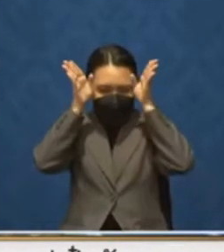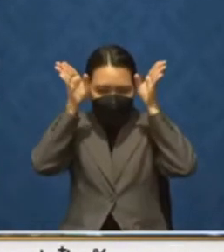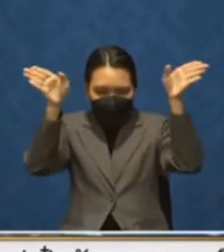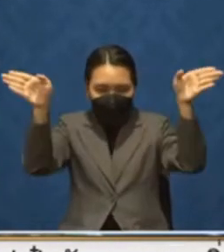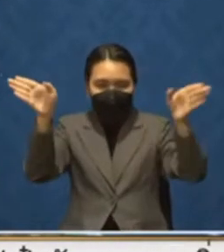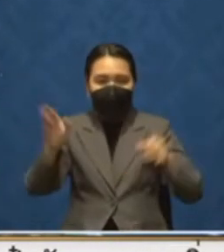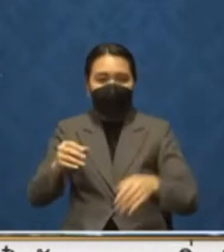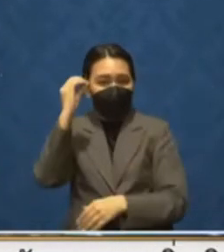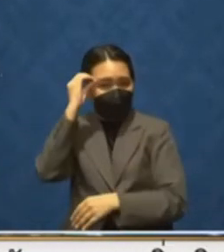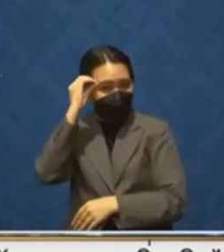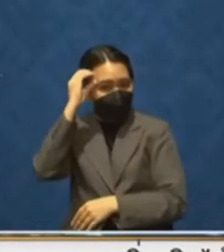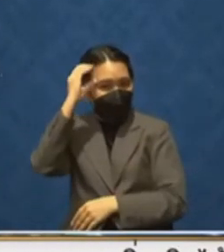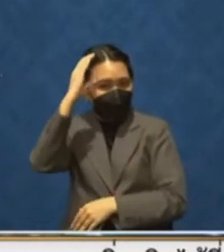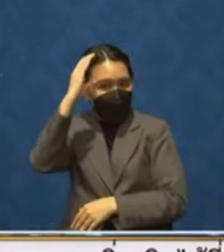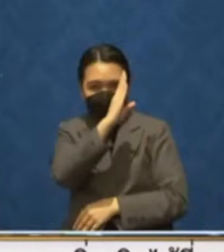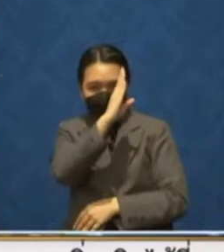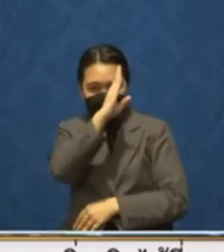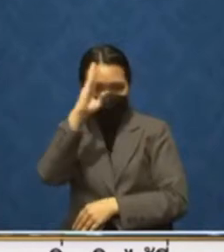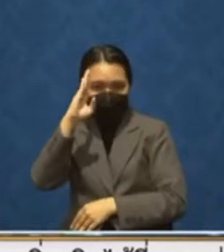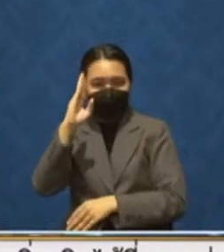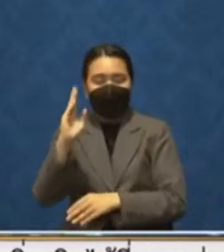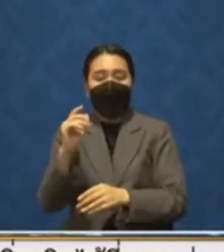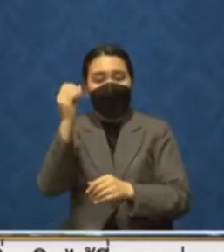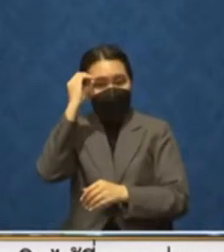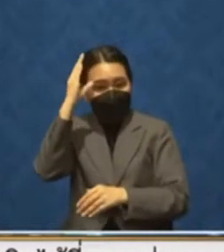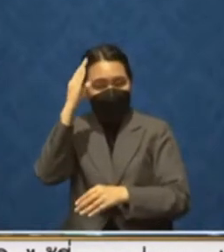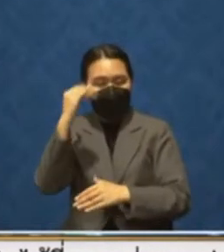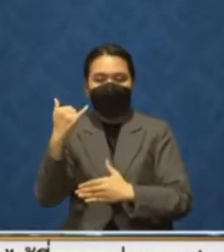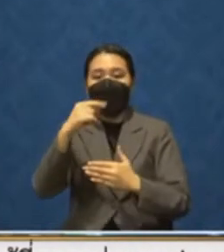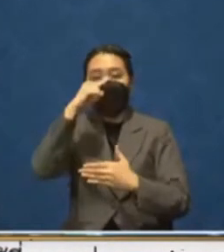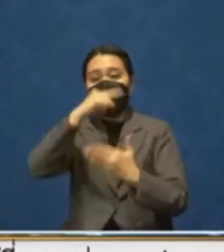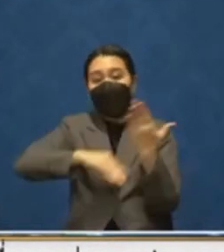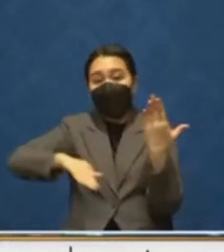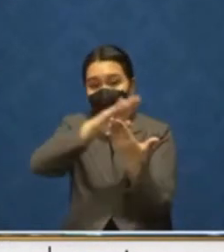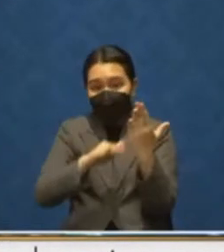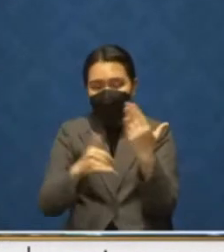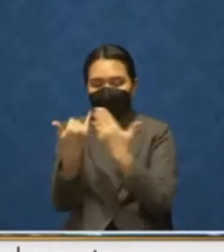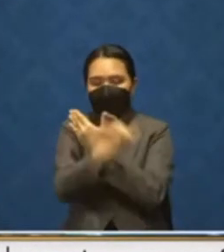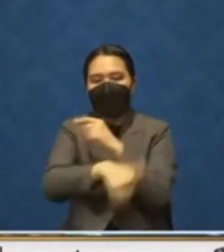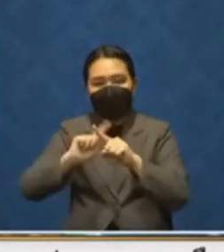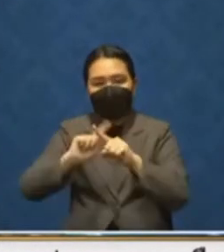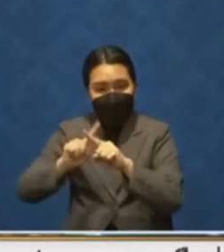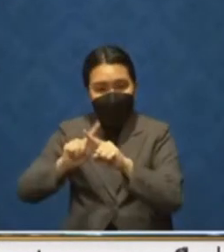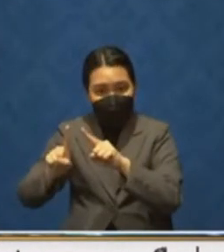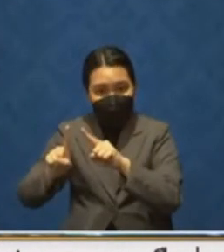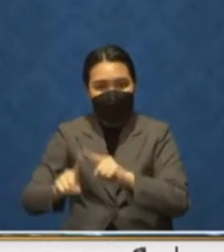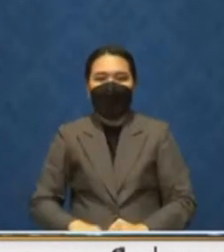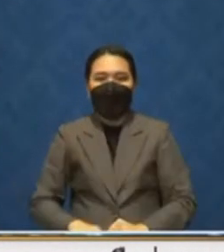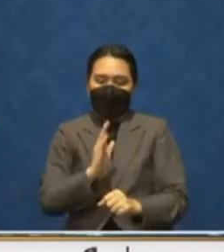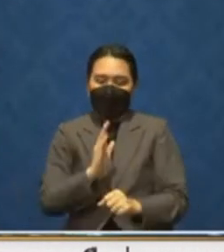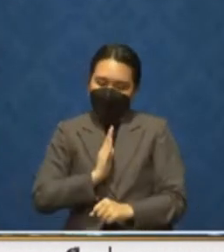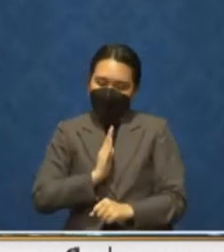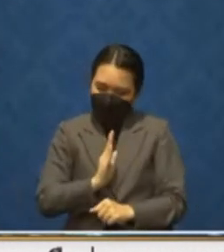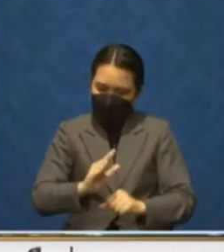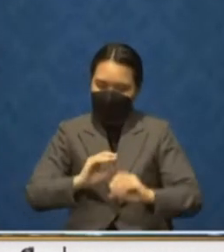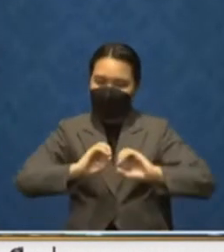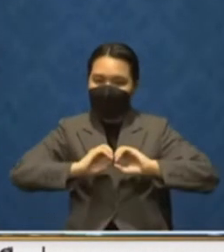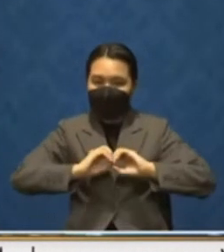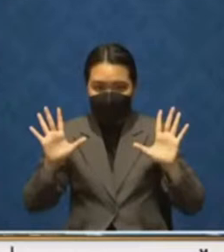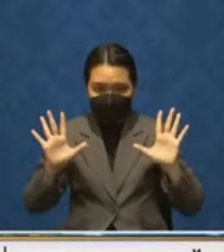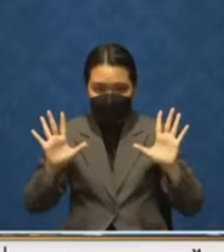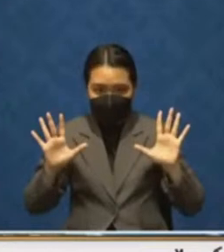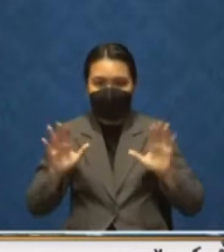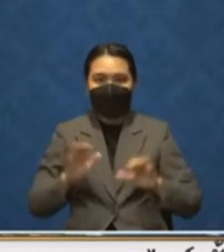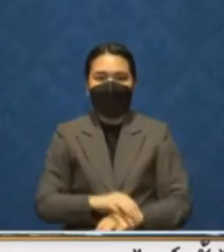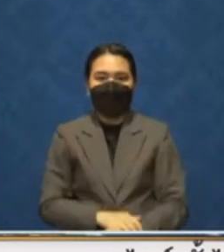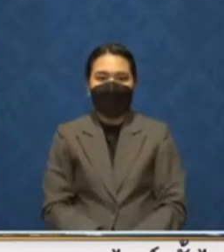จะไปเลี้ยงในประเทศหรือเป็นเรื่องต่างประเทศเป็นคนที่มีความซื่อสัตย์สุจริตเป็นที่ประจักษ์เป็นคน